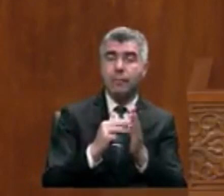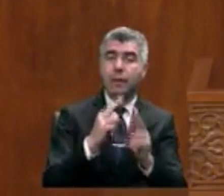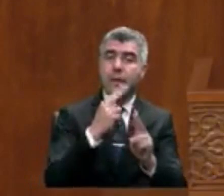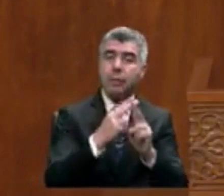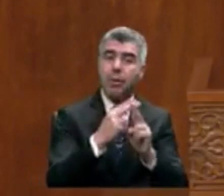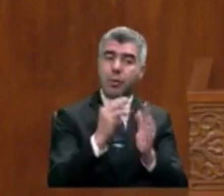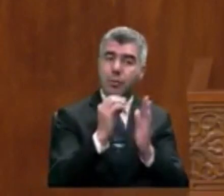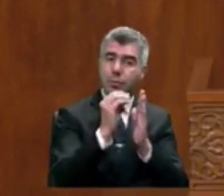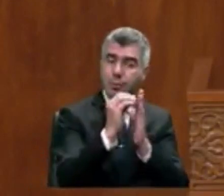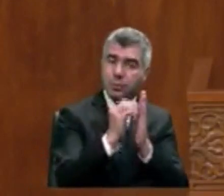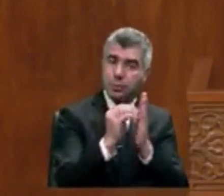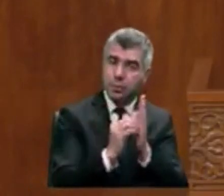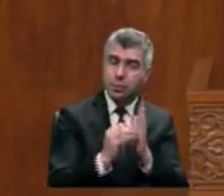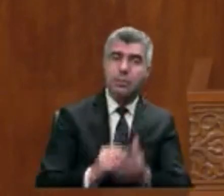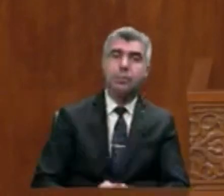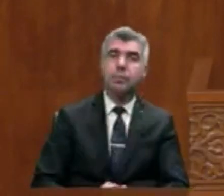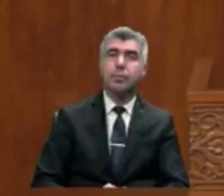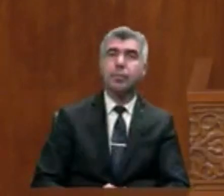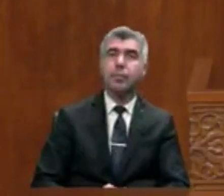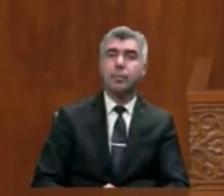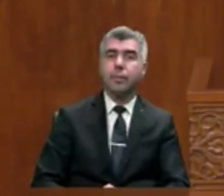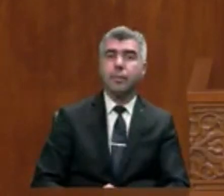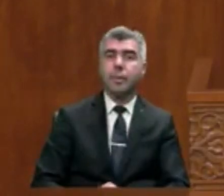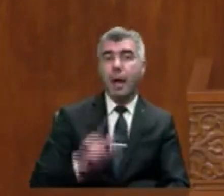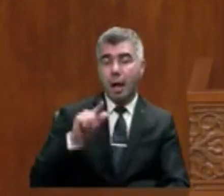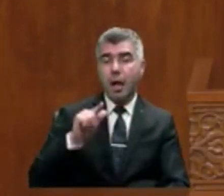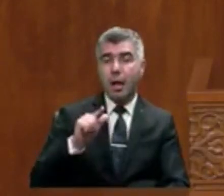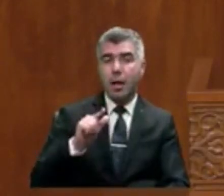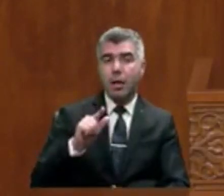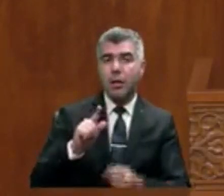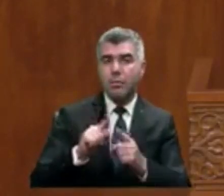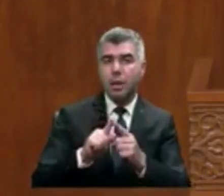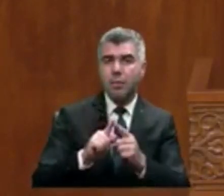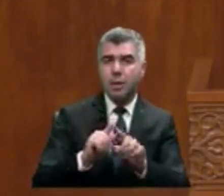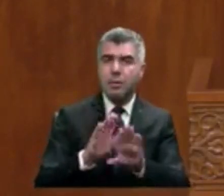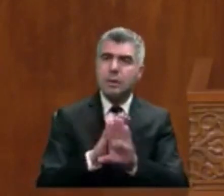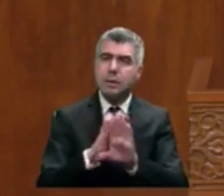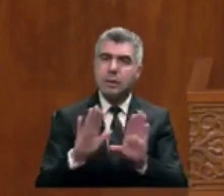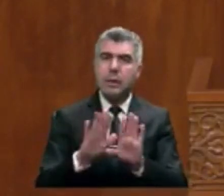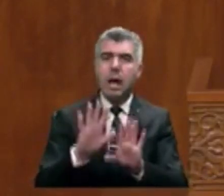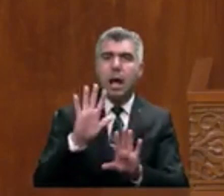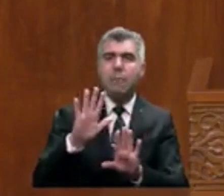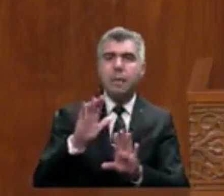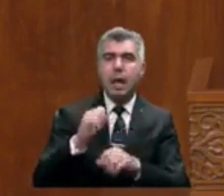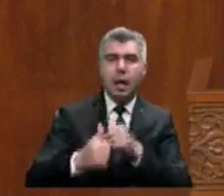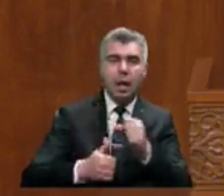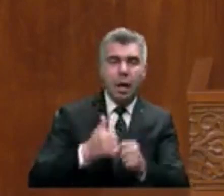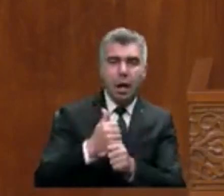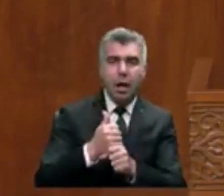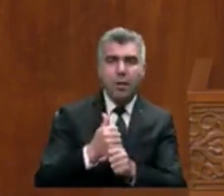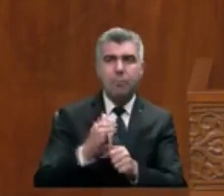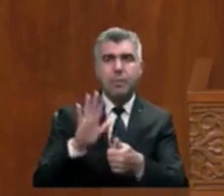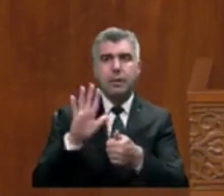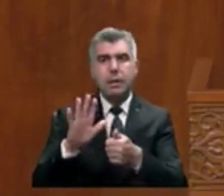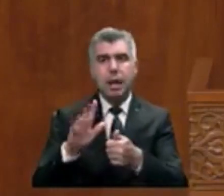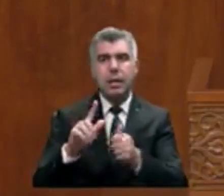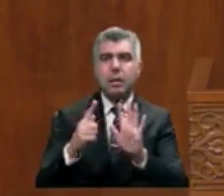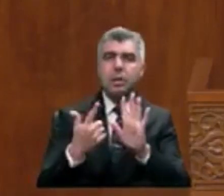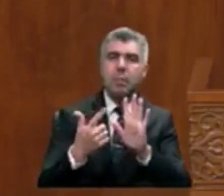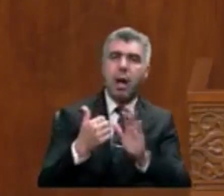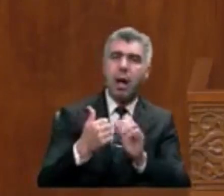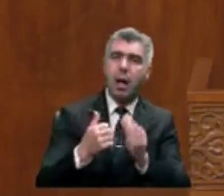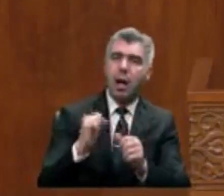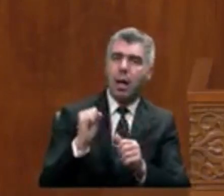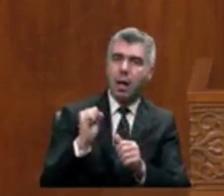الدكتوه كاين اللي تيبغي يسالي الاطروحه دياله في خمس سنين في ست سنين في سبع سنين ورا